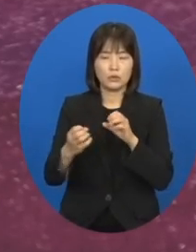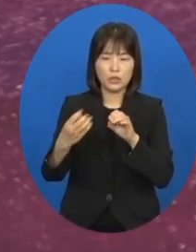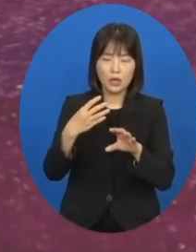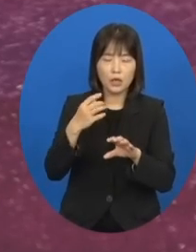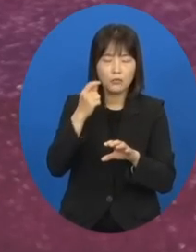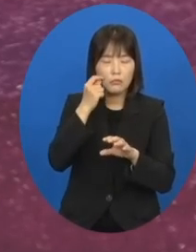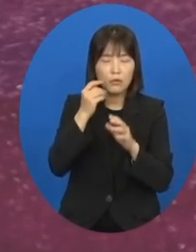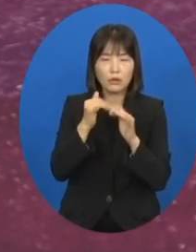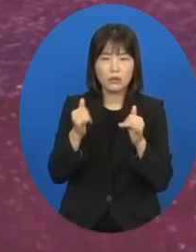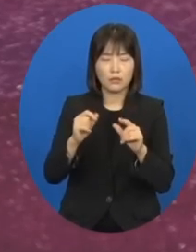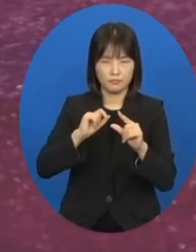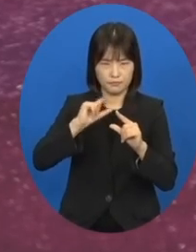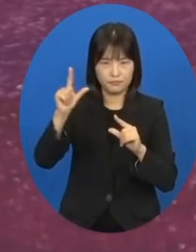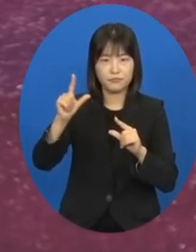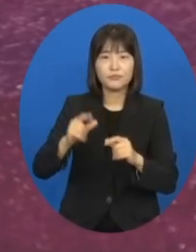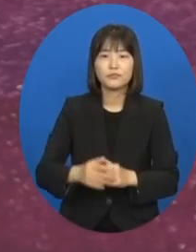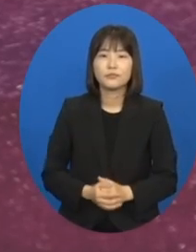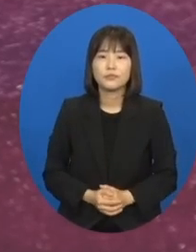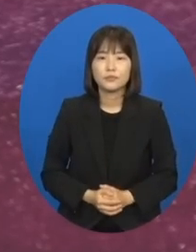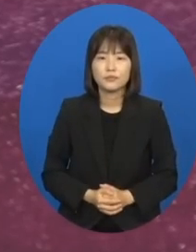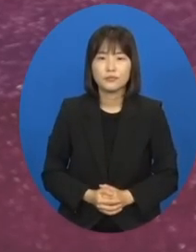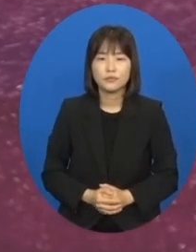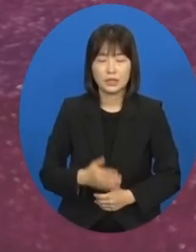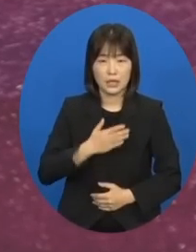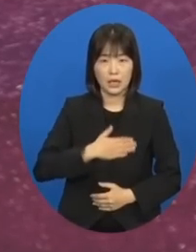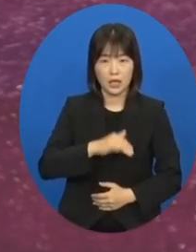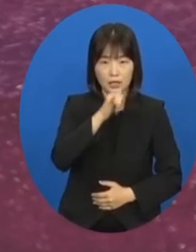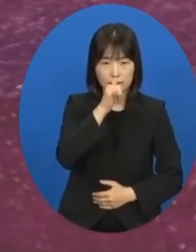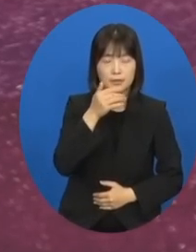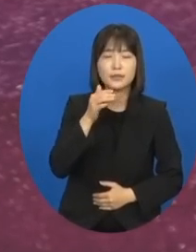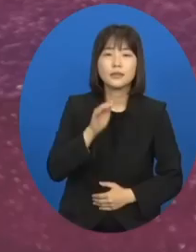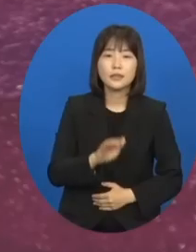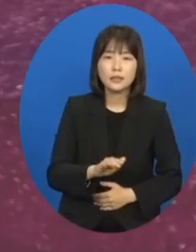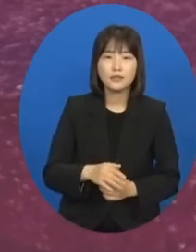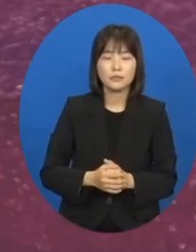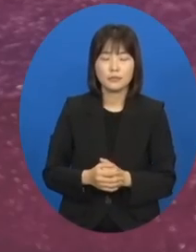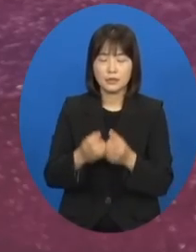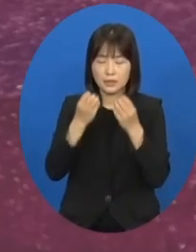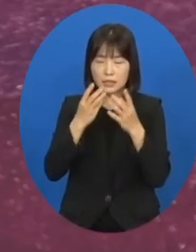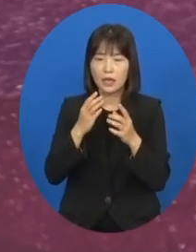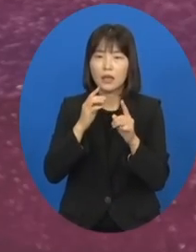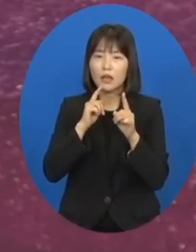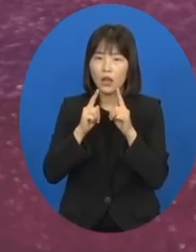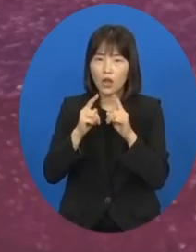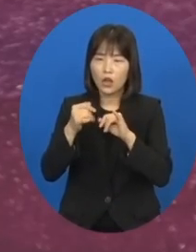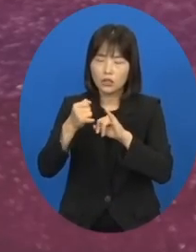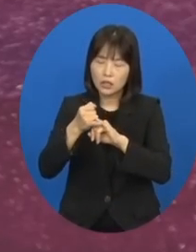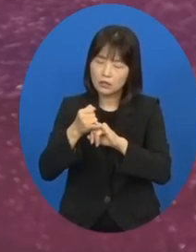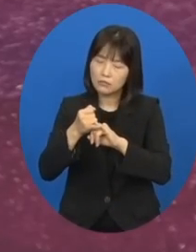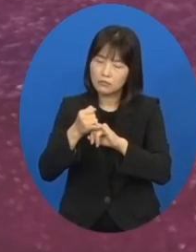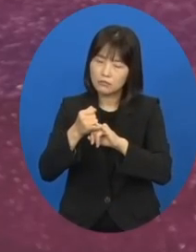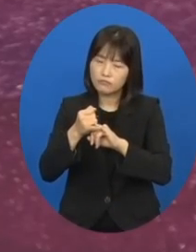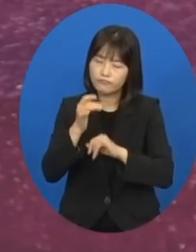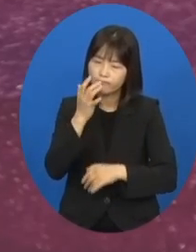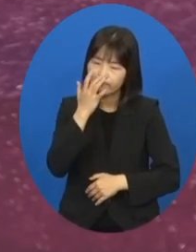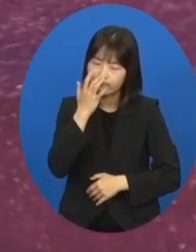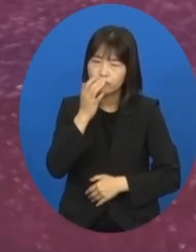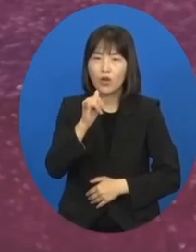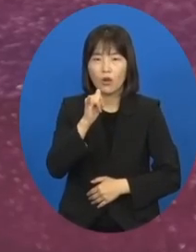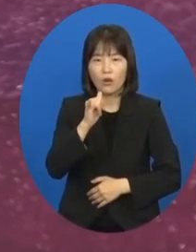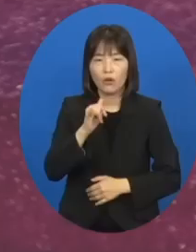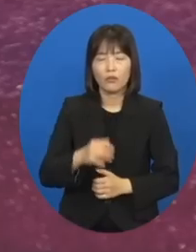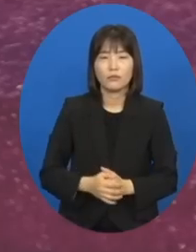답변을 못 하신 분들이 많습니다 분명 아는 것도 있을 텐데 새 언약이라고 하면 잘 감이 오질 않아요